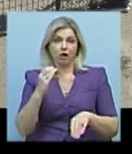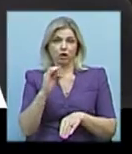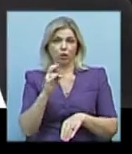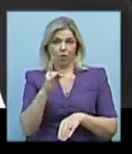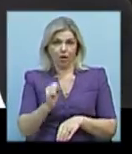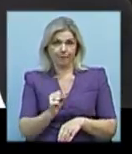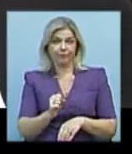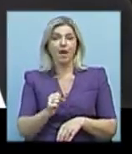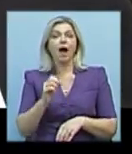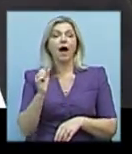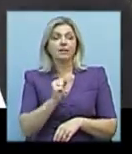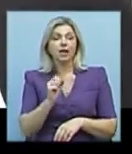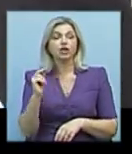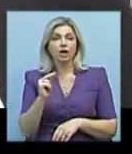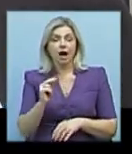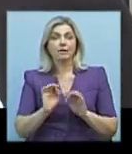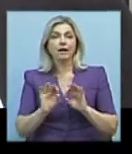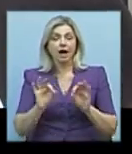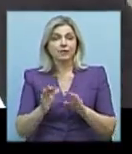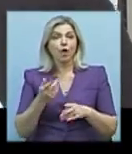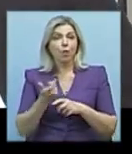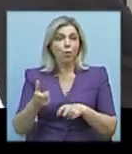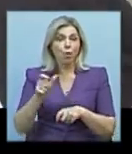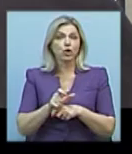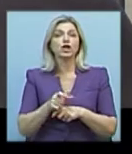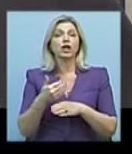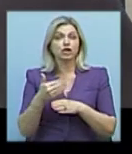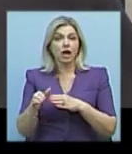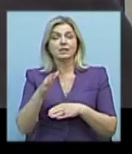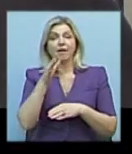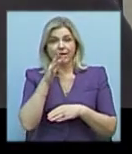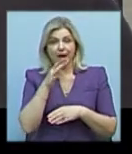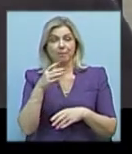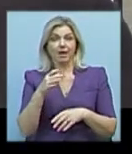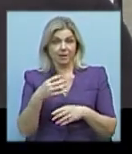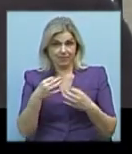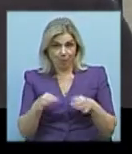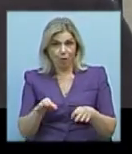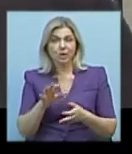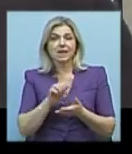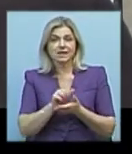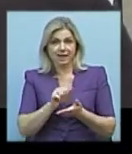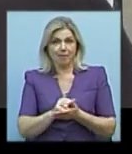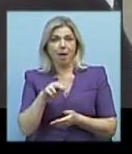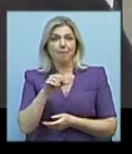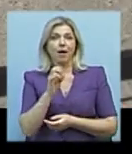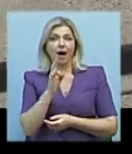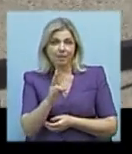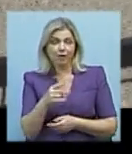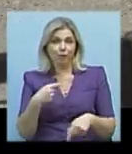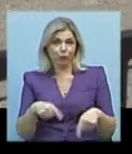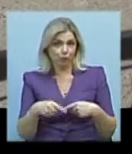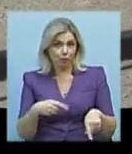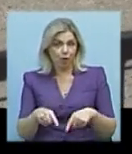ніг. Андрій Черкасов розповідає, більшу частину вільного часу присвячує панафутболу. Каже, ця гра подобається своєю